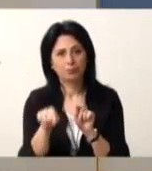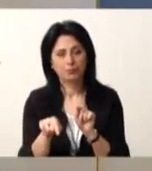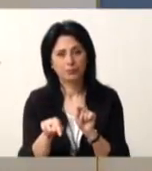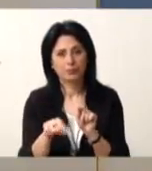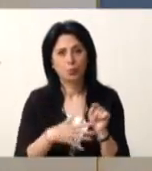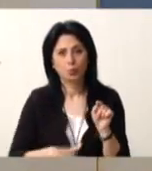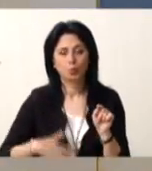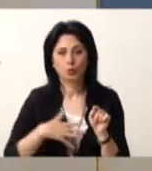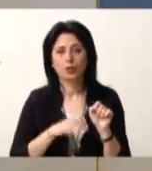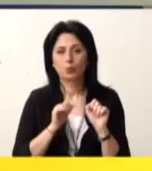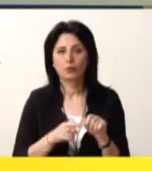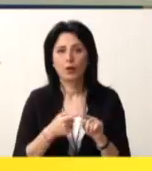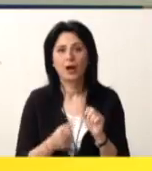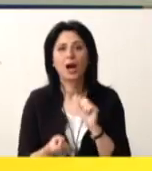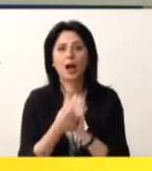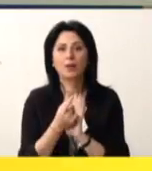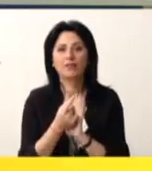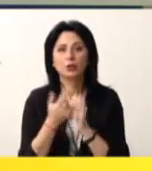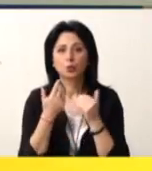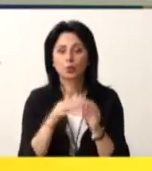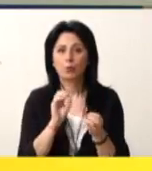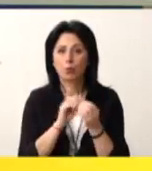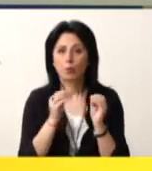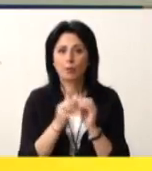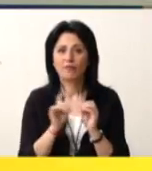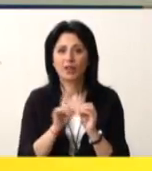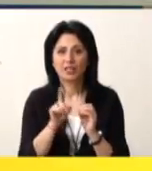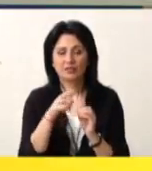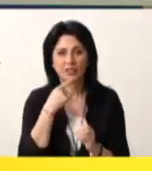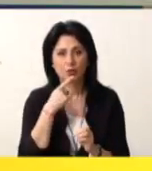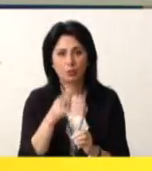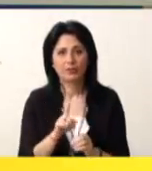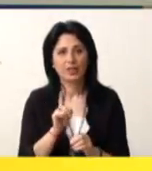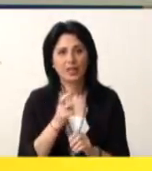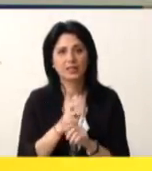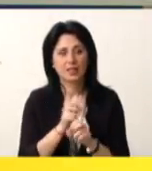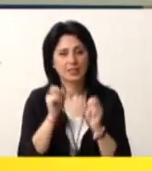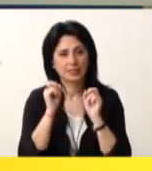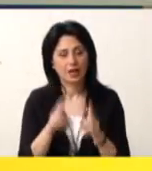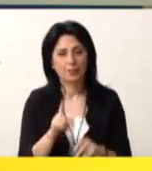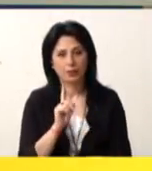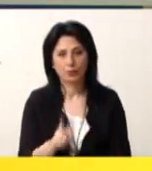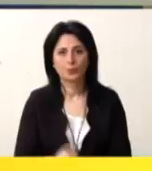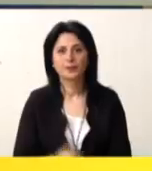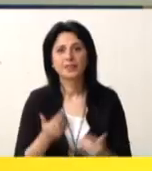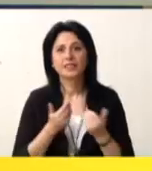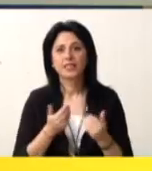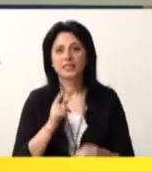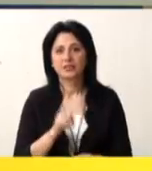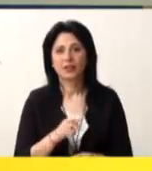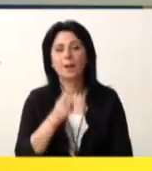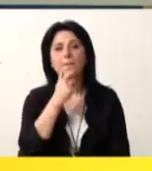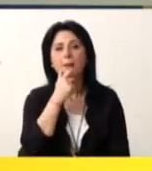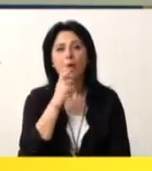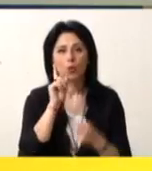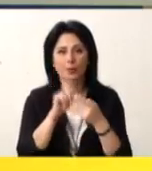ბუში. და ამან გამოიწვიოს უკვე ის პრობლემები, რაზედაც თქვენ საუბრობდით, რაც ძალიან სახიფათოა, რა თქმა უნდა, სიცოცხლისათვის.